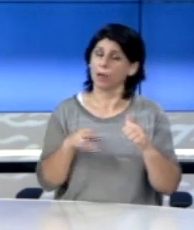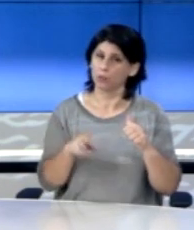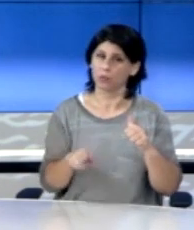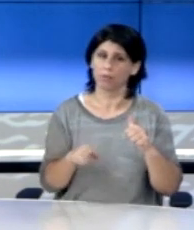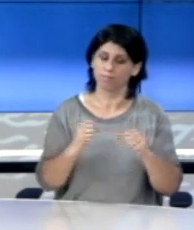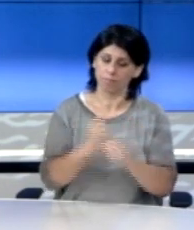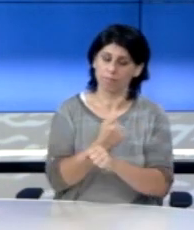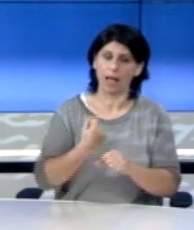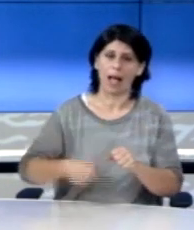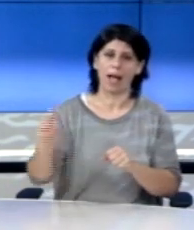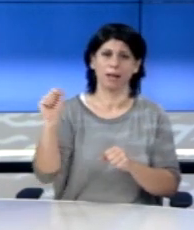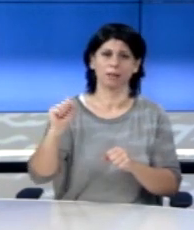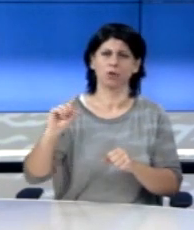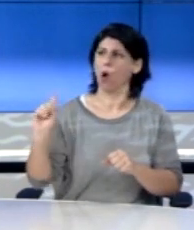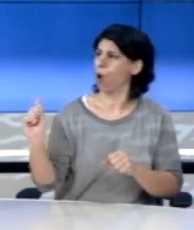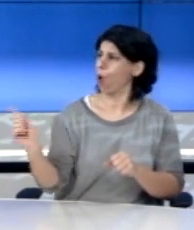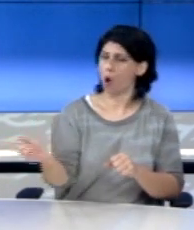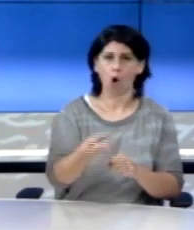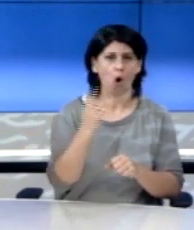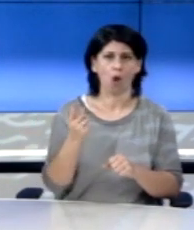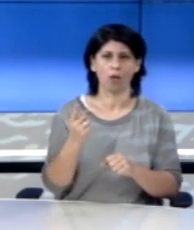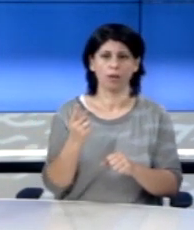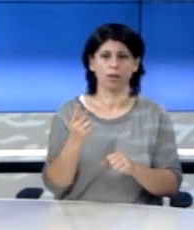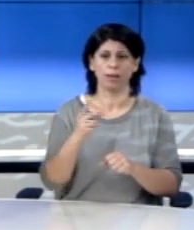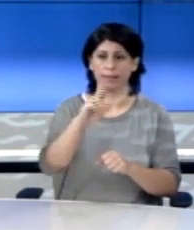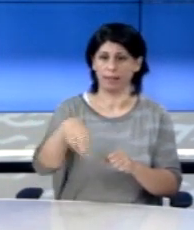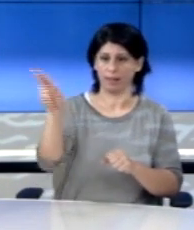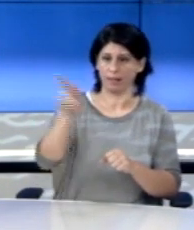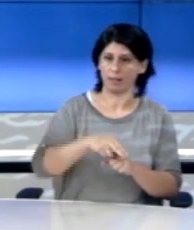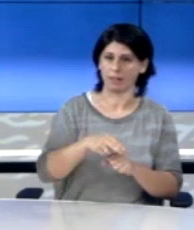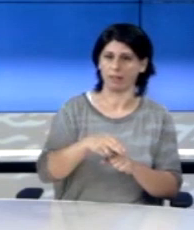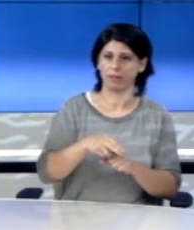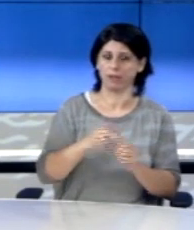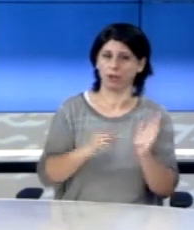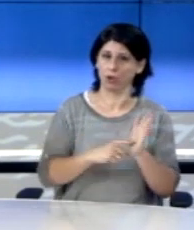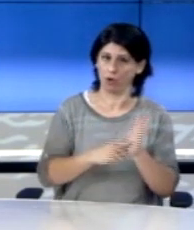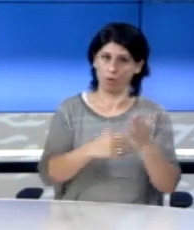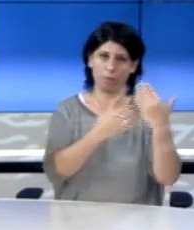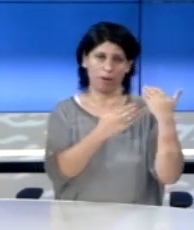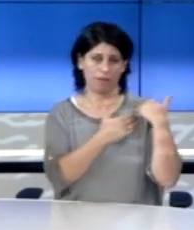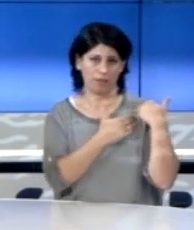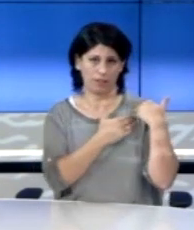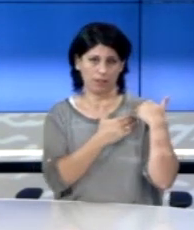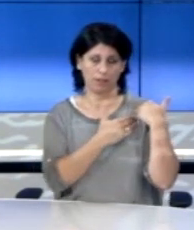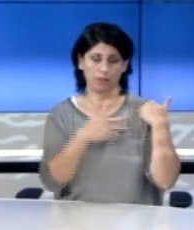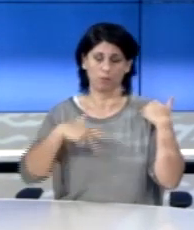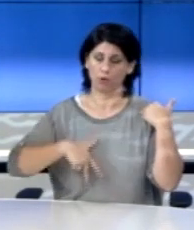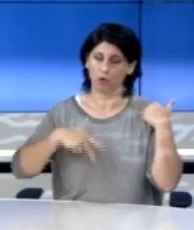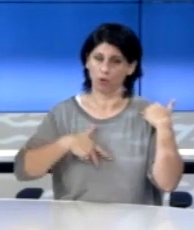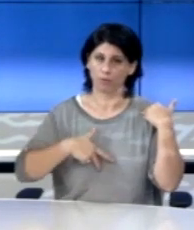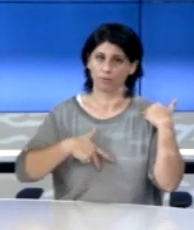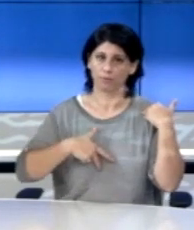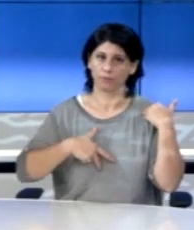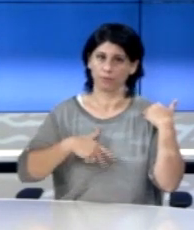πεισματική άρνηση όλων σας να καταργήσετε επιτέλους τον νόμο περί ευθύνης υπουργών, έτσι